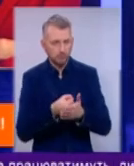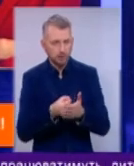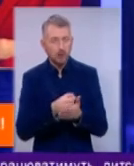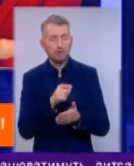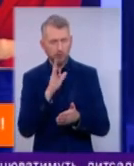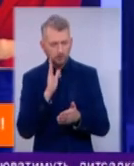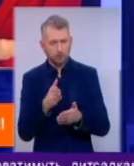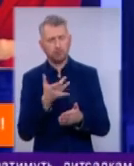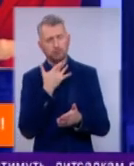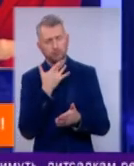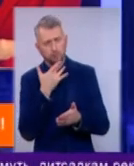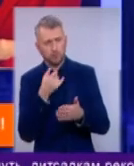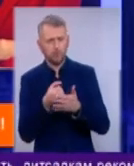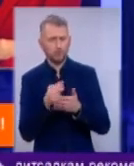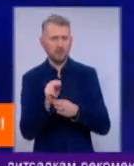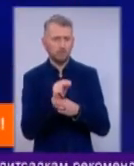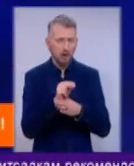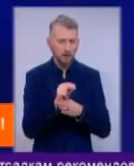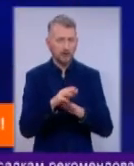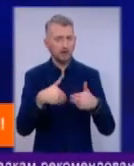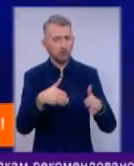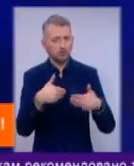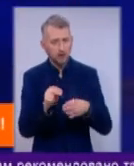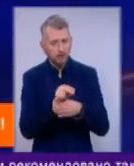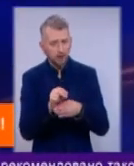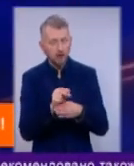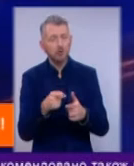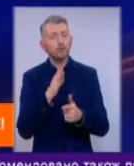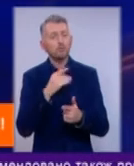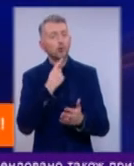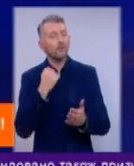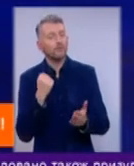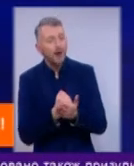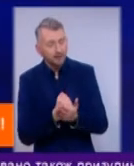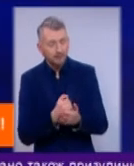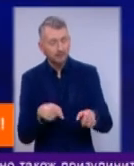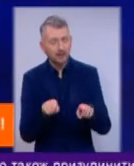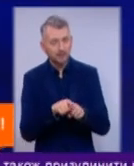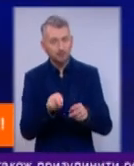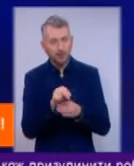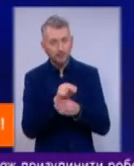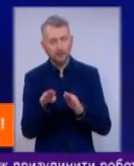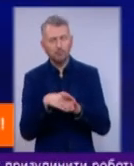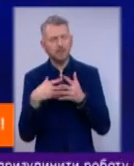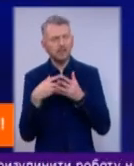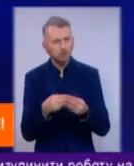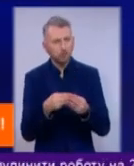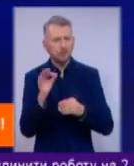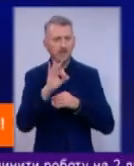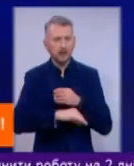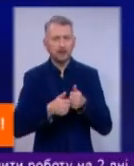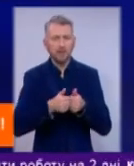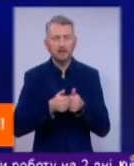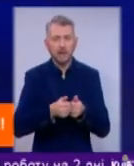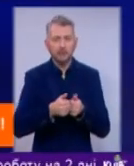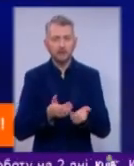питання, будуть просувати правки, ініціювати ці правки. Але чи будуть ухвалені відповідні правки під тиском західних